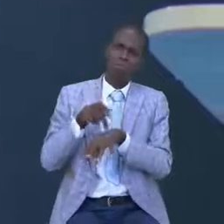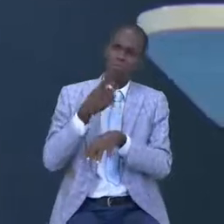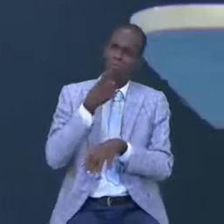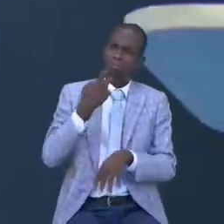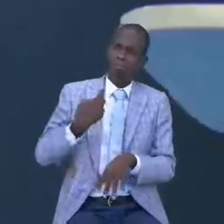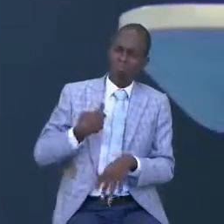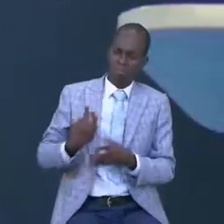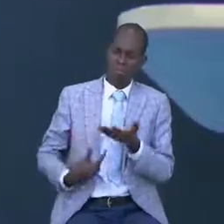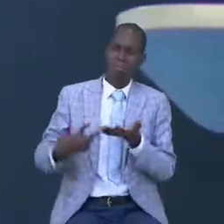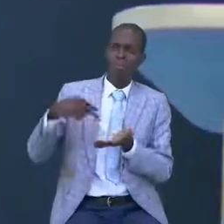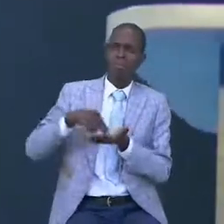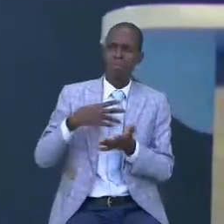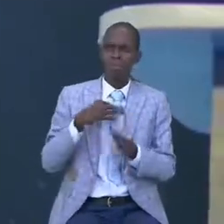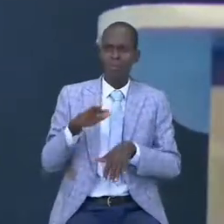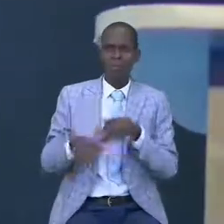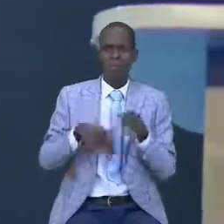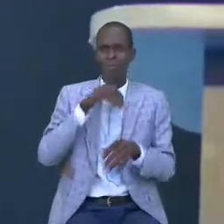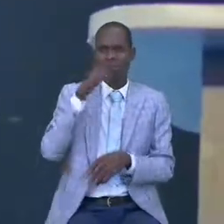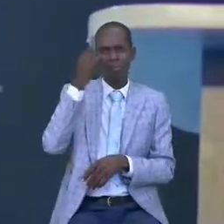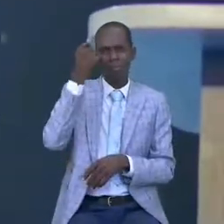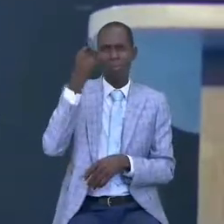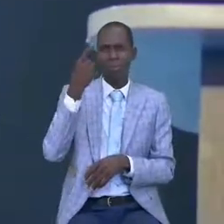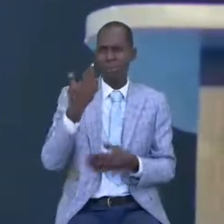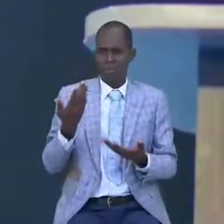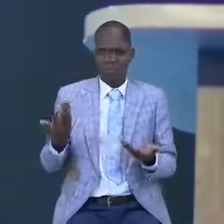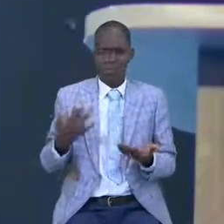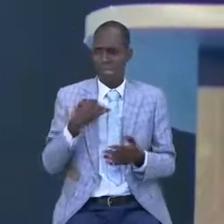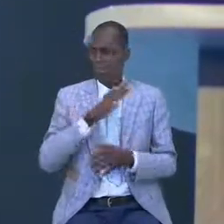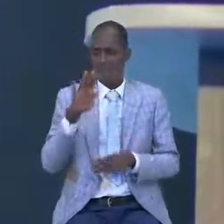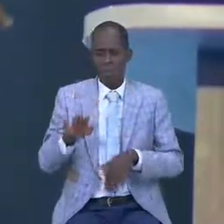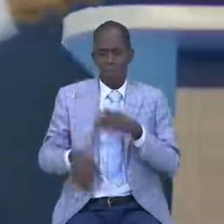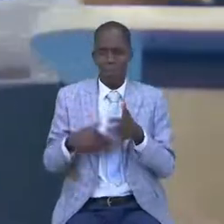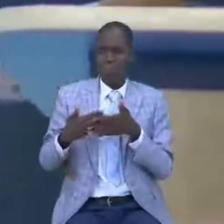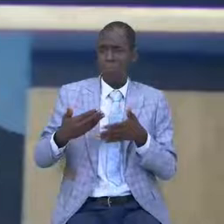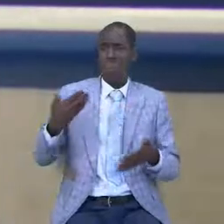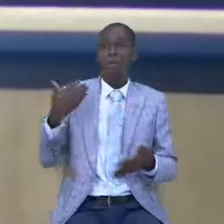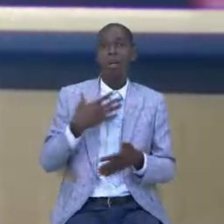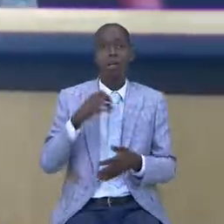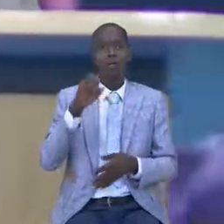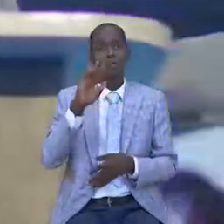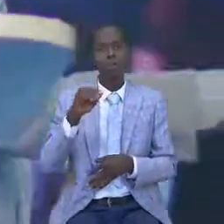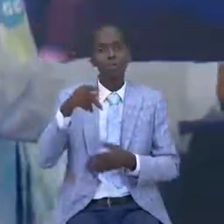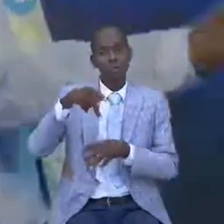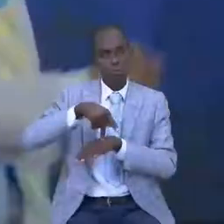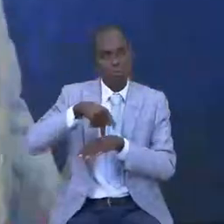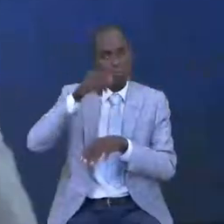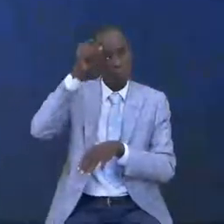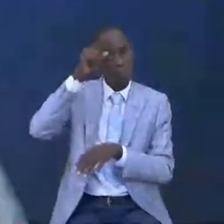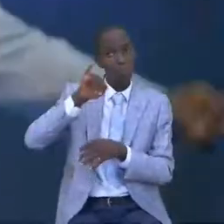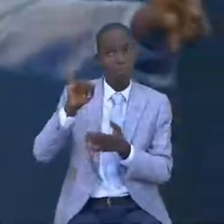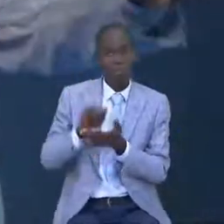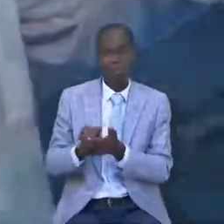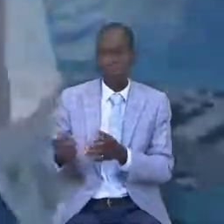marché dans sa vie. Donc, il ne pouvait pas comprendre cet ordre de se lever.